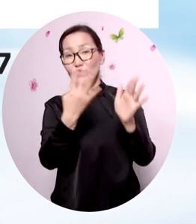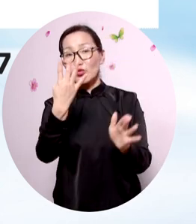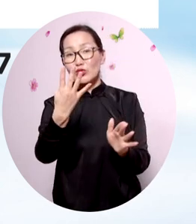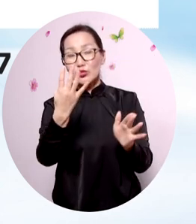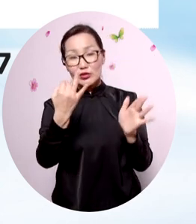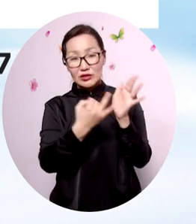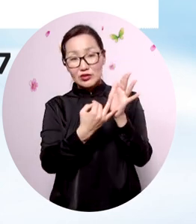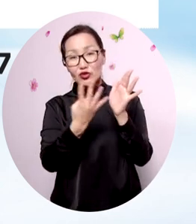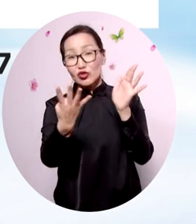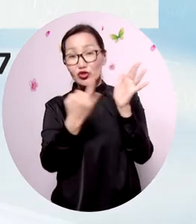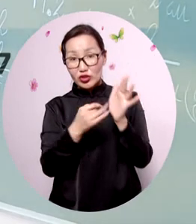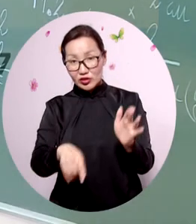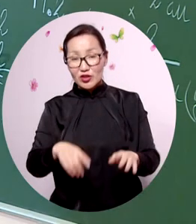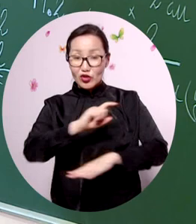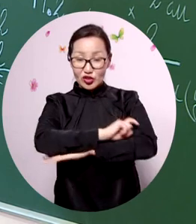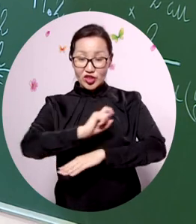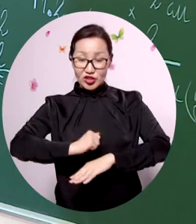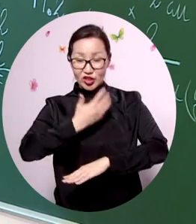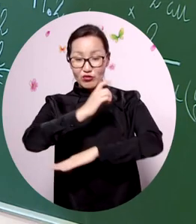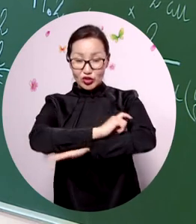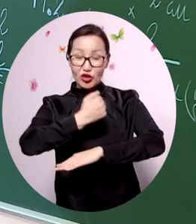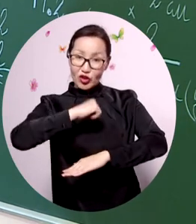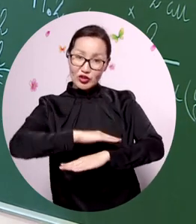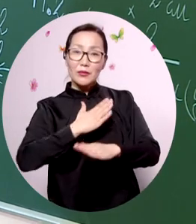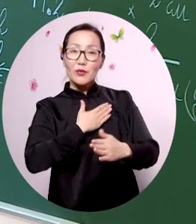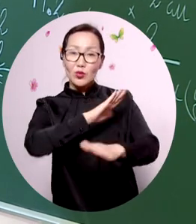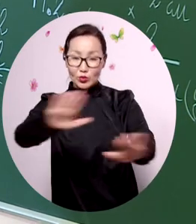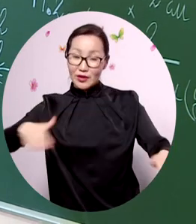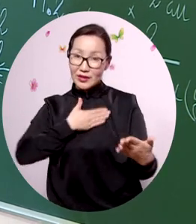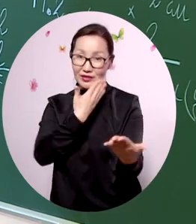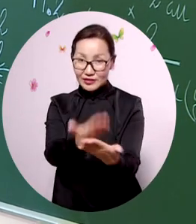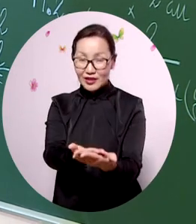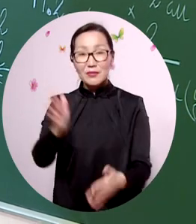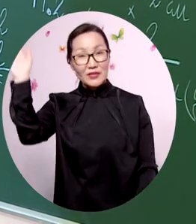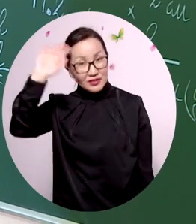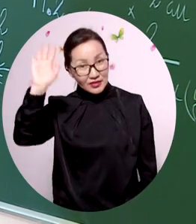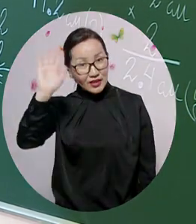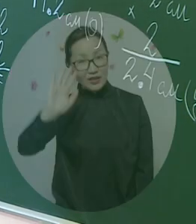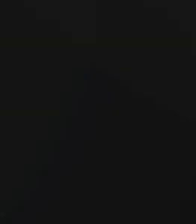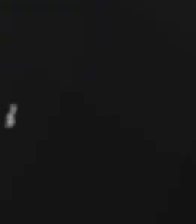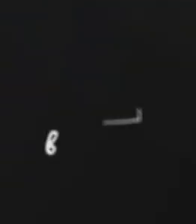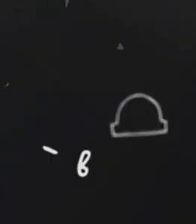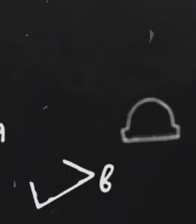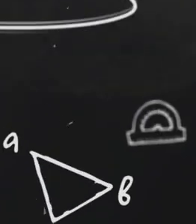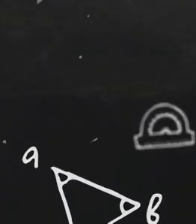87-447. Өнөөдрийн хичээлд идэвхтэй оролцсон хүүхдүүдэд баярлалаа. Баяртай.